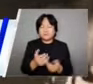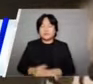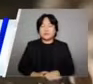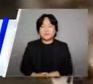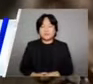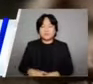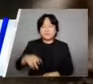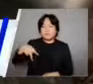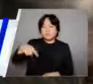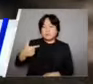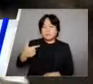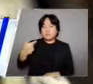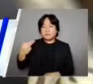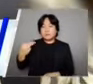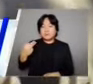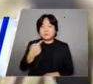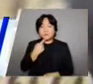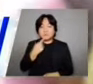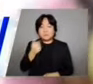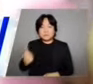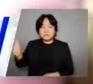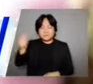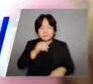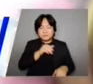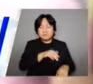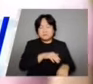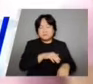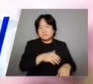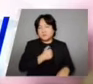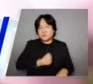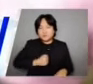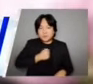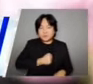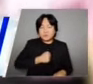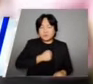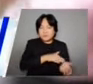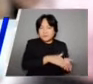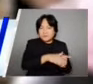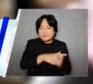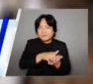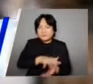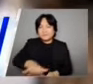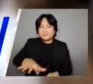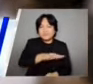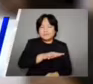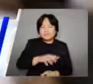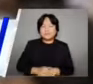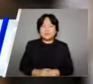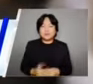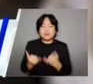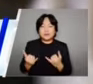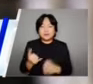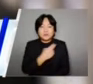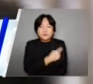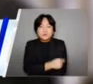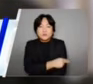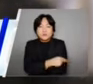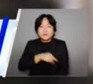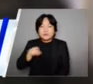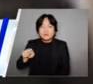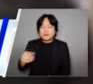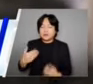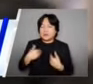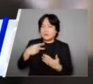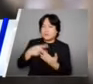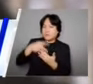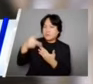sa mga naabalang pasyente dahil sa insidente. Nakatuon daw ngayon sa rehabilitation ng ospital ang ilan sa kanilang mga programa para maisaayos